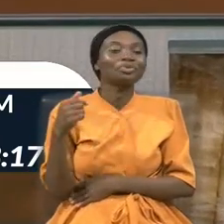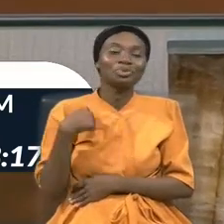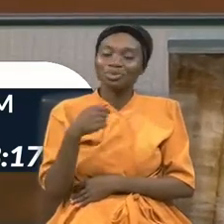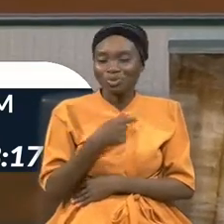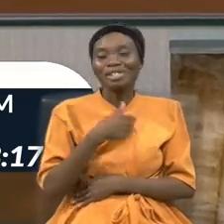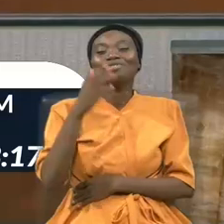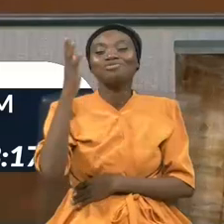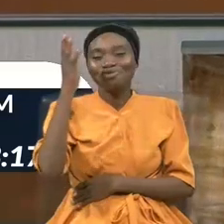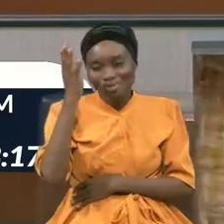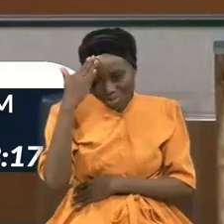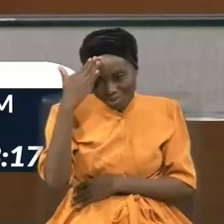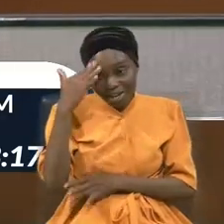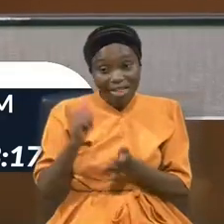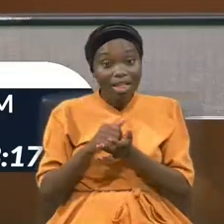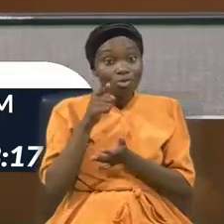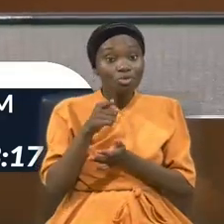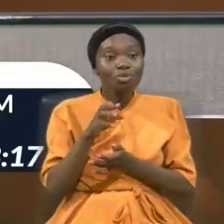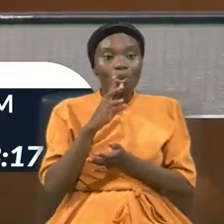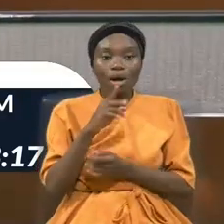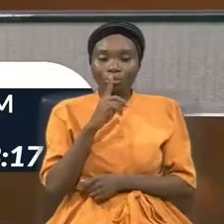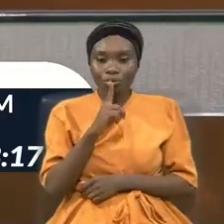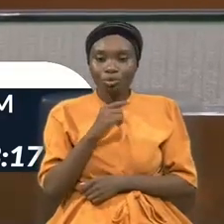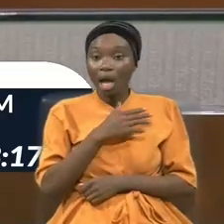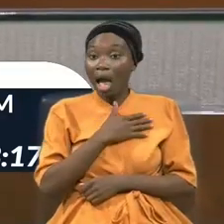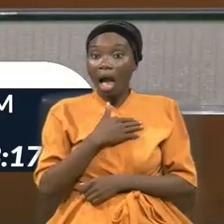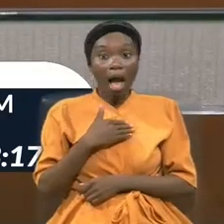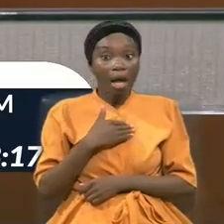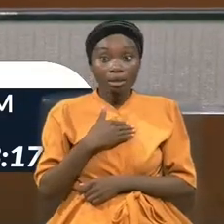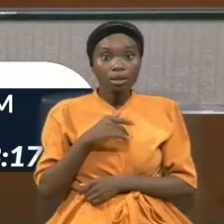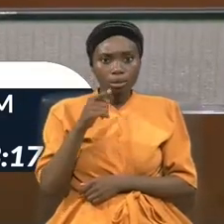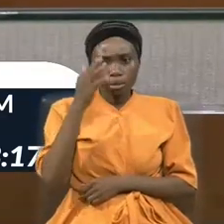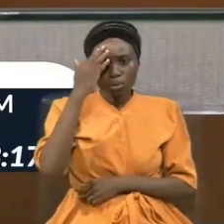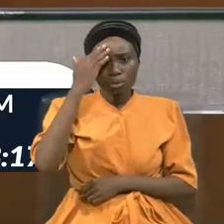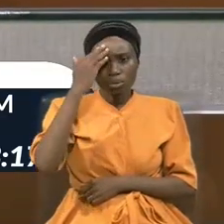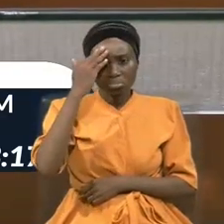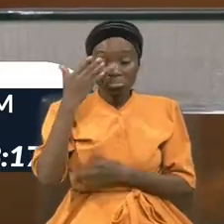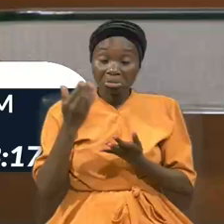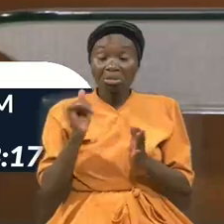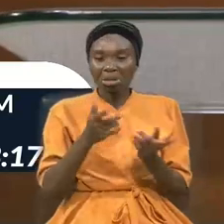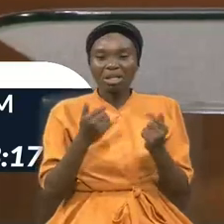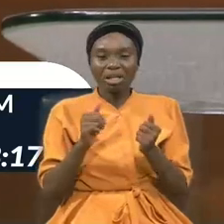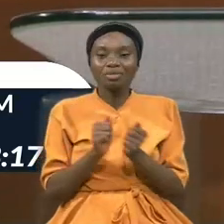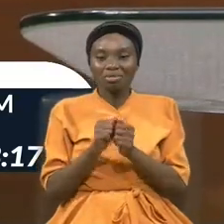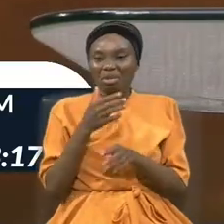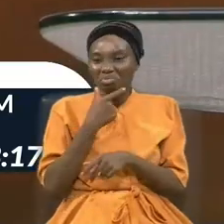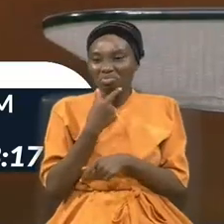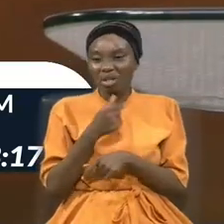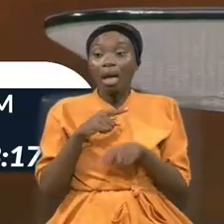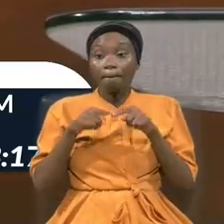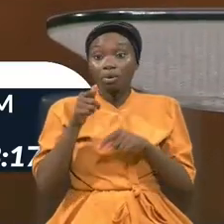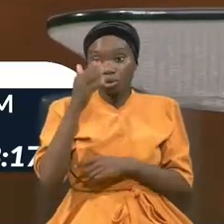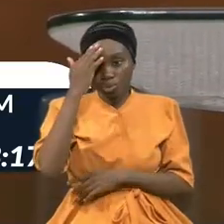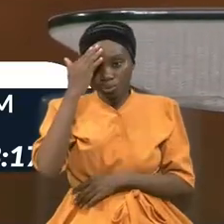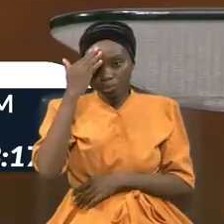savons que tu es vrai. » Réellement, il le savait, quoiqu'il ne le confesse pas, mais il le